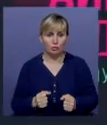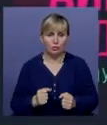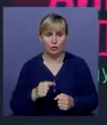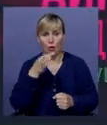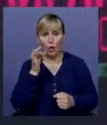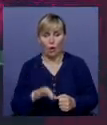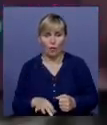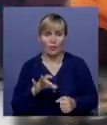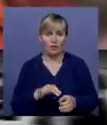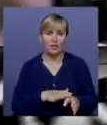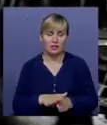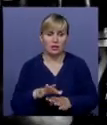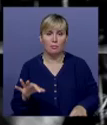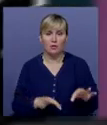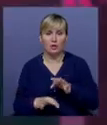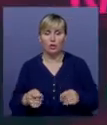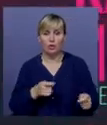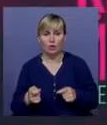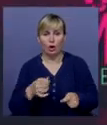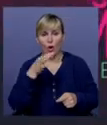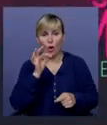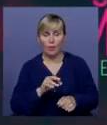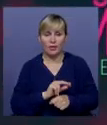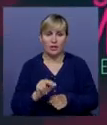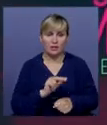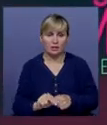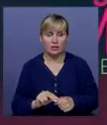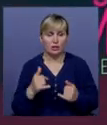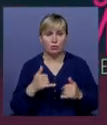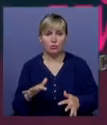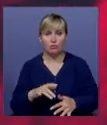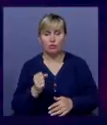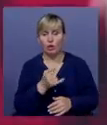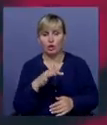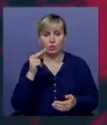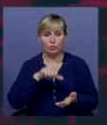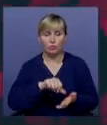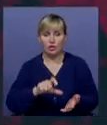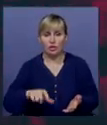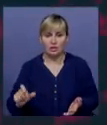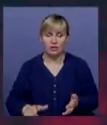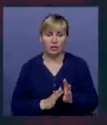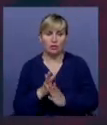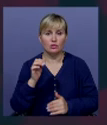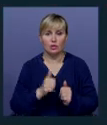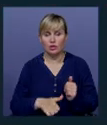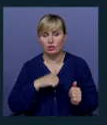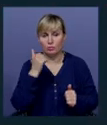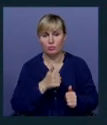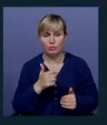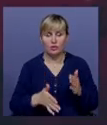практический опыт и реализовать проект под руководством опытных наставников. Неудивительно, что количество участников «Hack Day» растет с каждым годом.